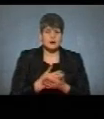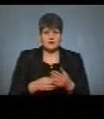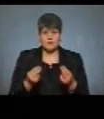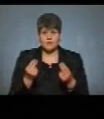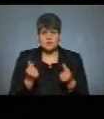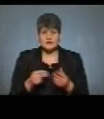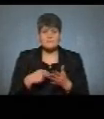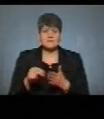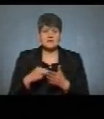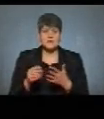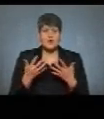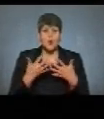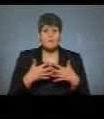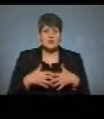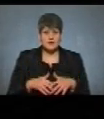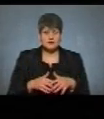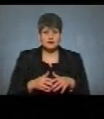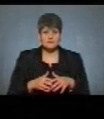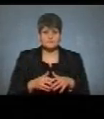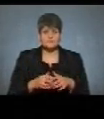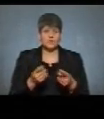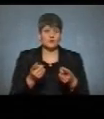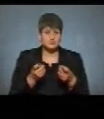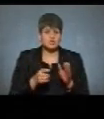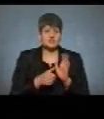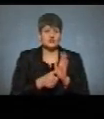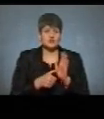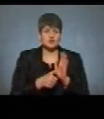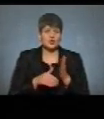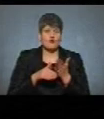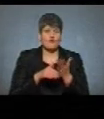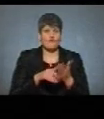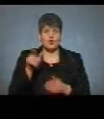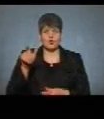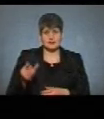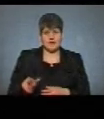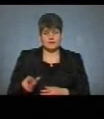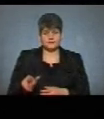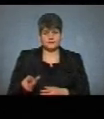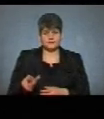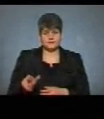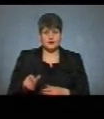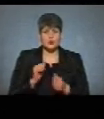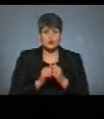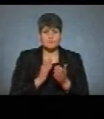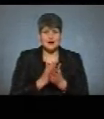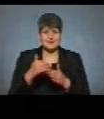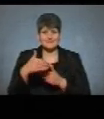придбання діагностичного обладнання долучилися понад 600 волонтерів. Кожен волонтер має скриньку,